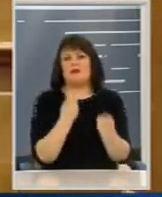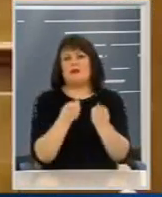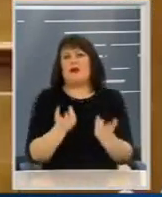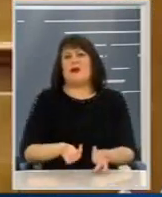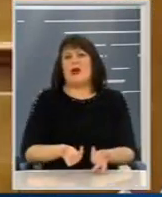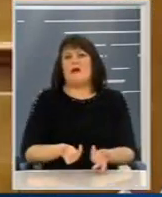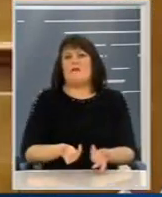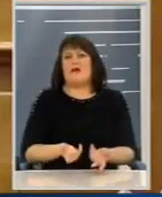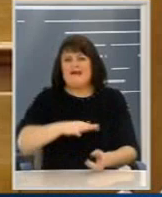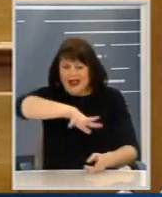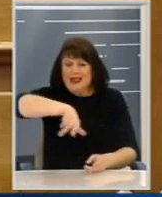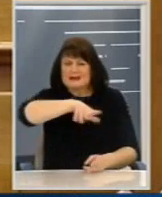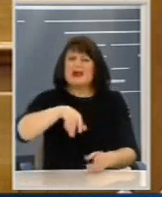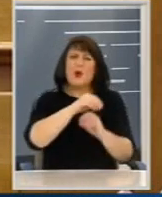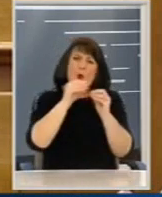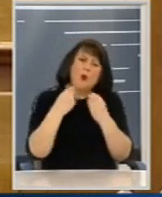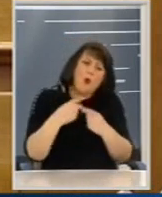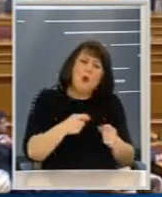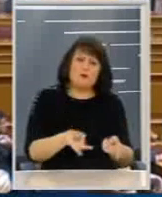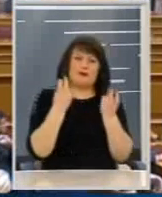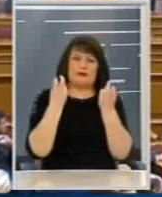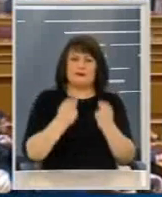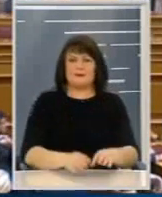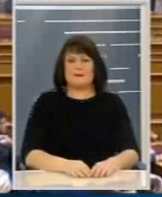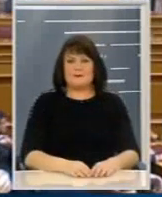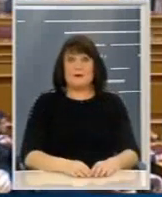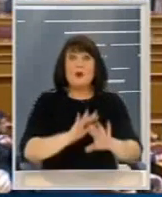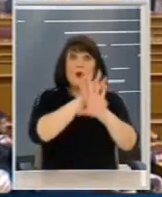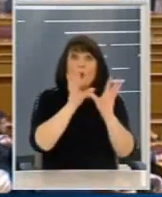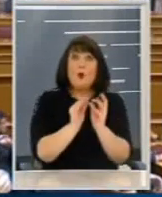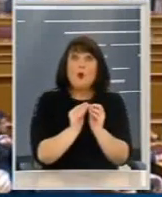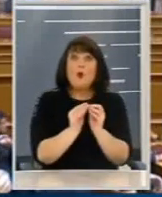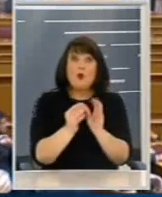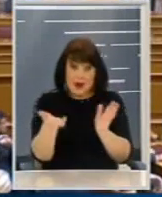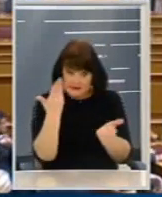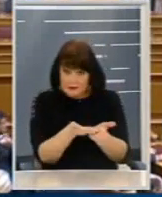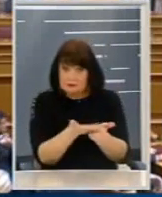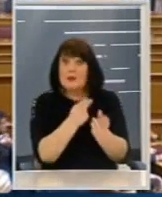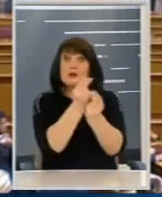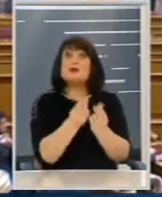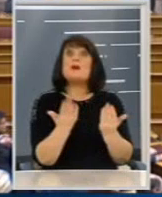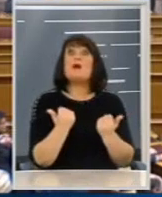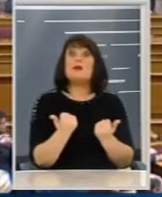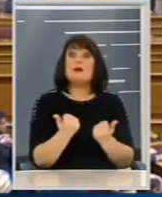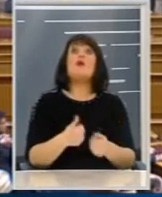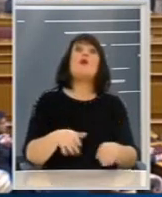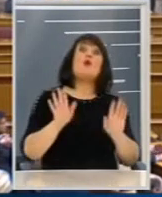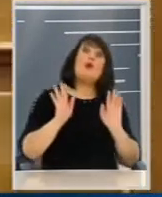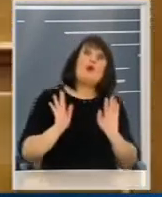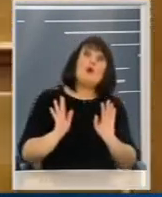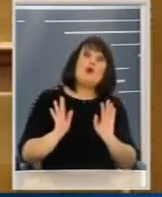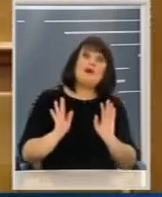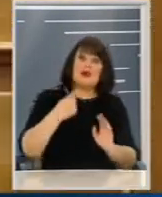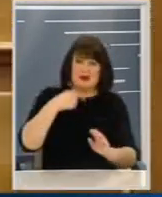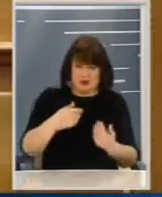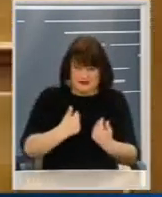και προϊόντα ληστειών. Αυτά για σας δεν είναι αποτελέσματα? Δεν είναι. Δεν προσβάλλεται